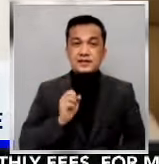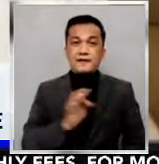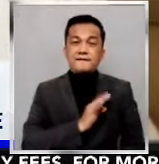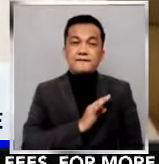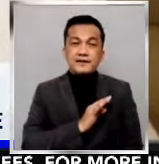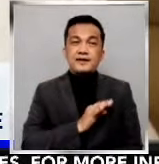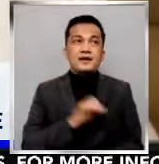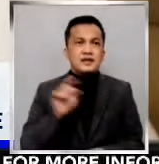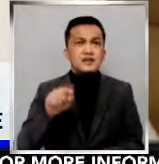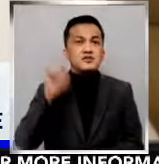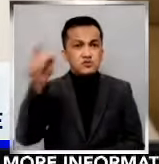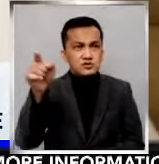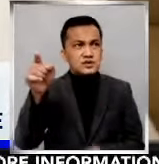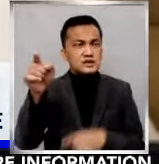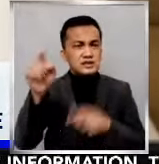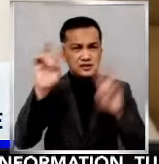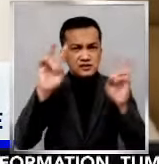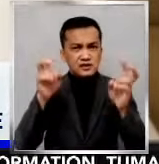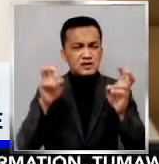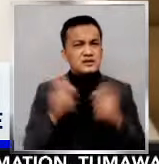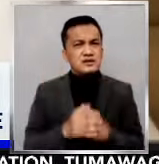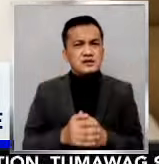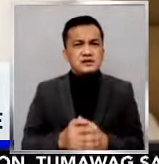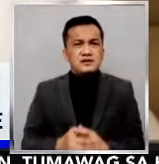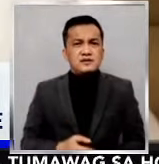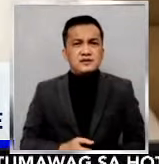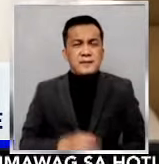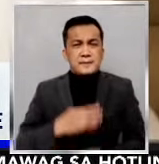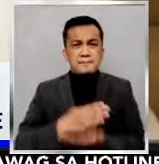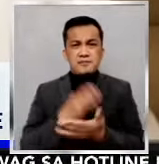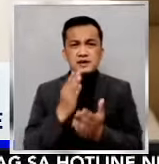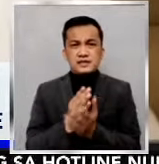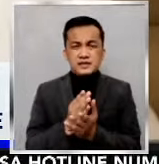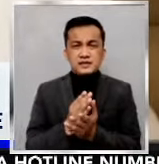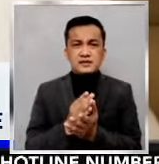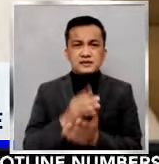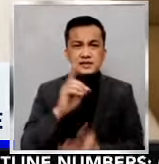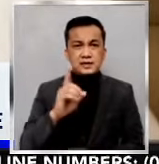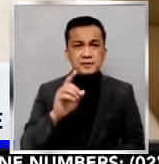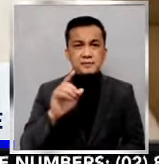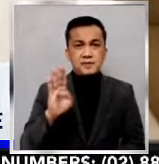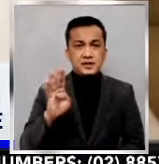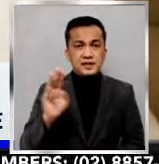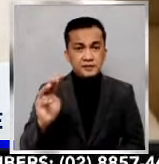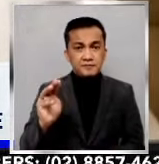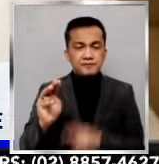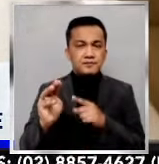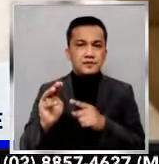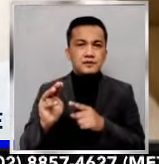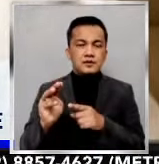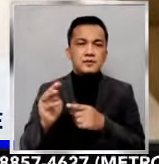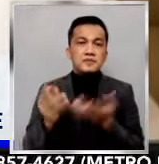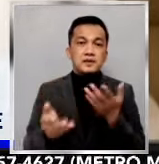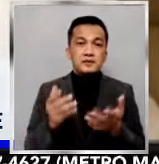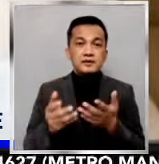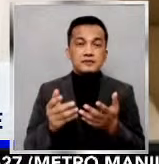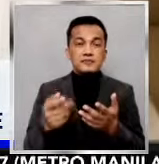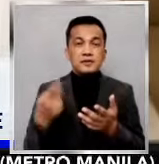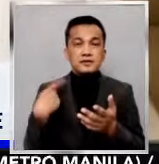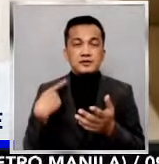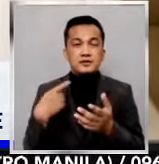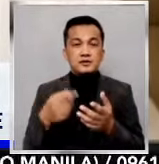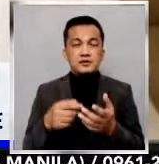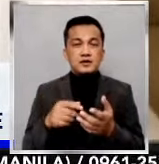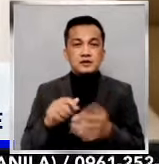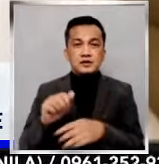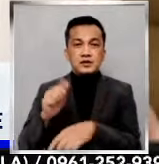tinatawag nating budget, PSDBM, ay maaaring magkaroon ang ombudsman. Meron ang isa yung